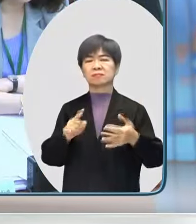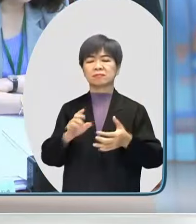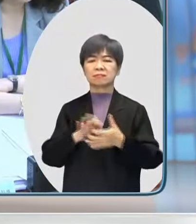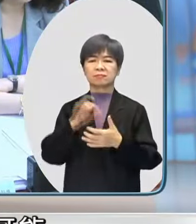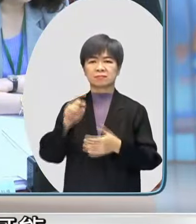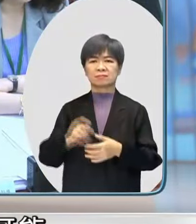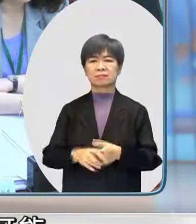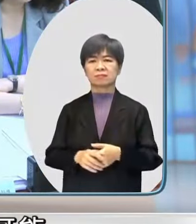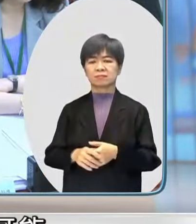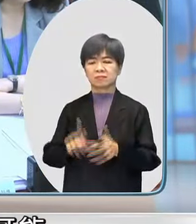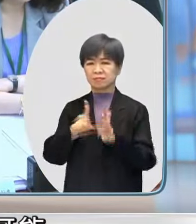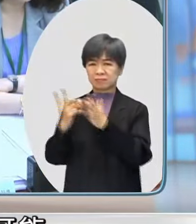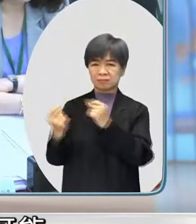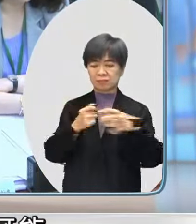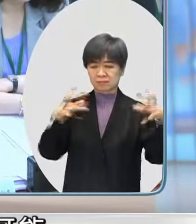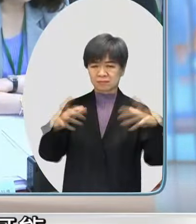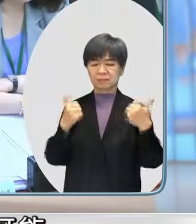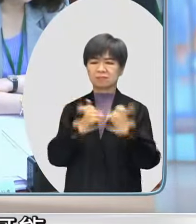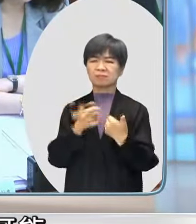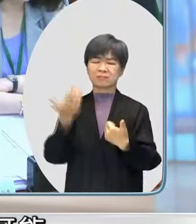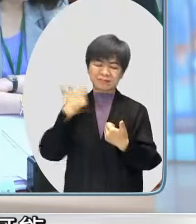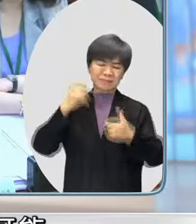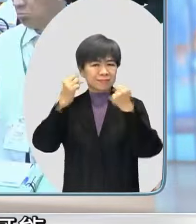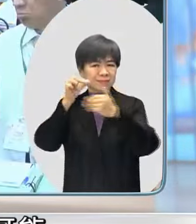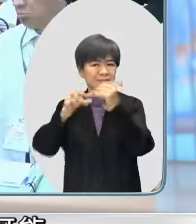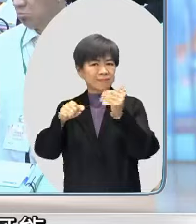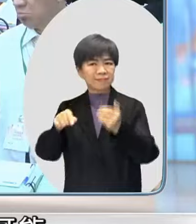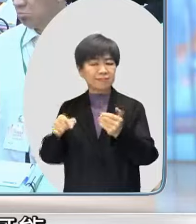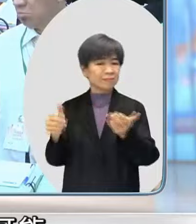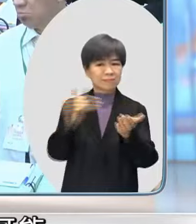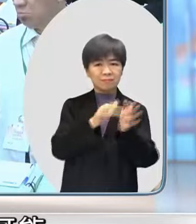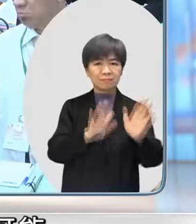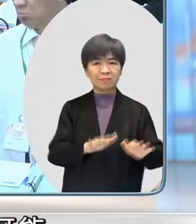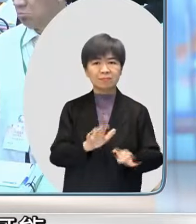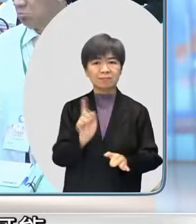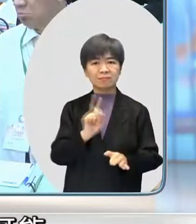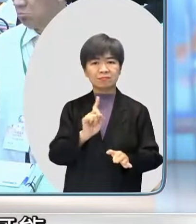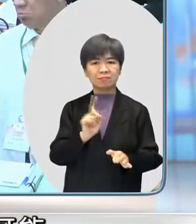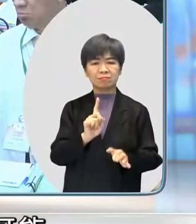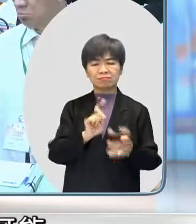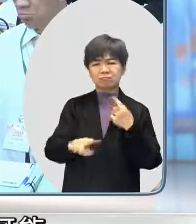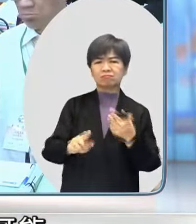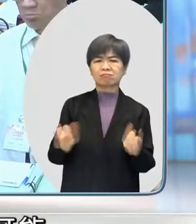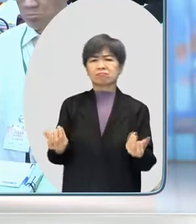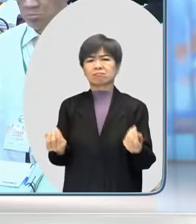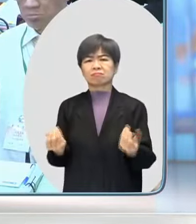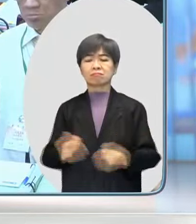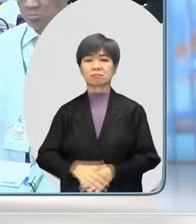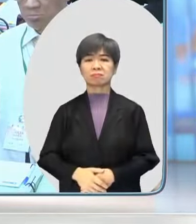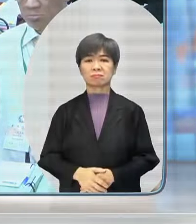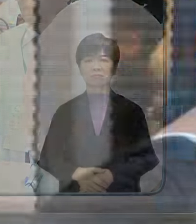质，提问立院和总统双方有没有和解的可能。